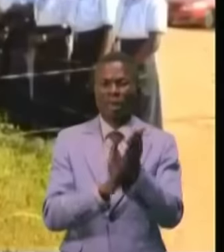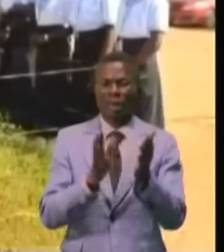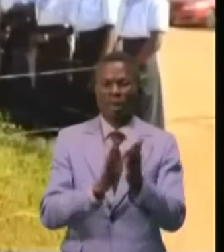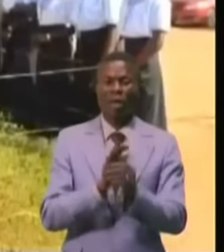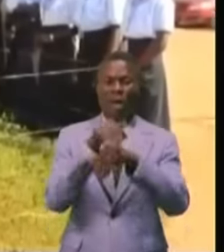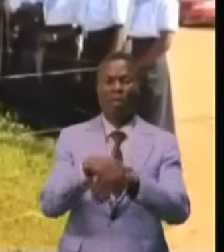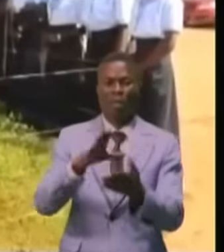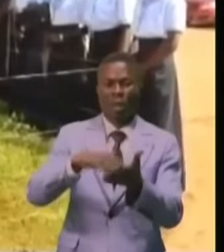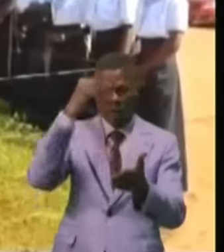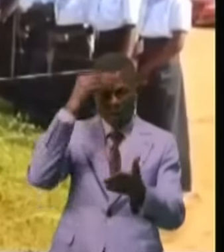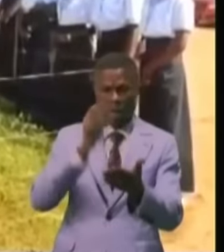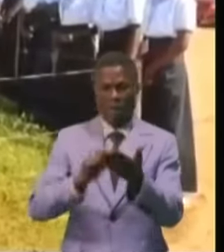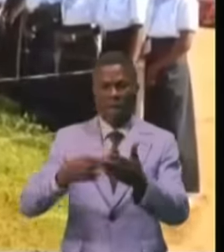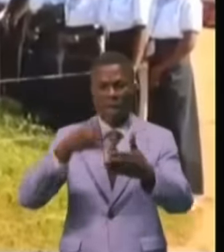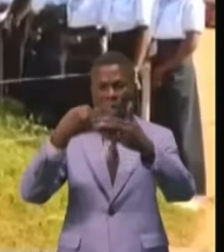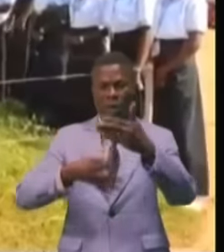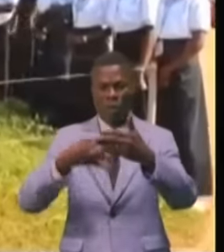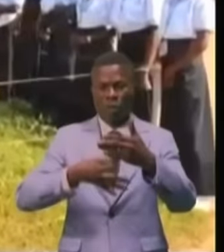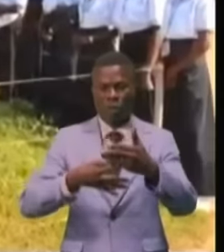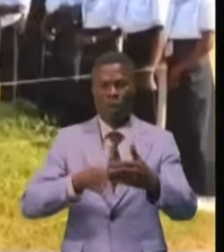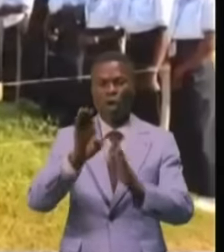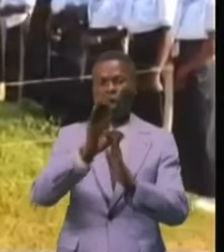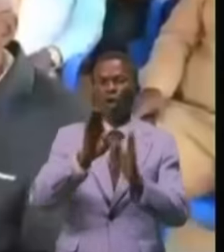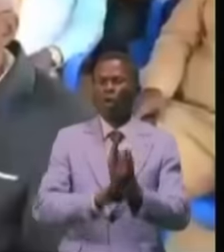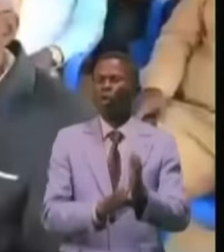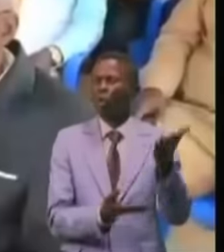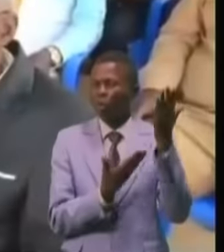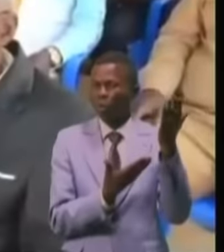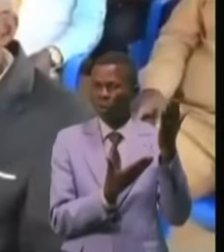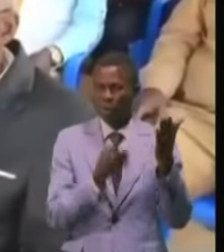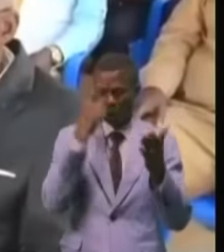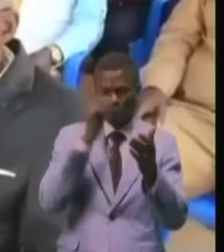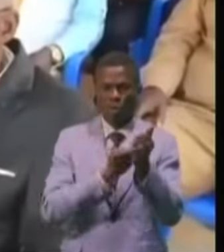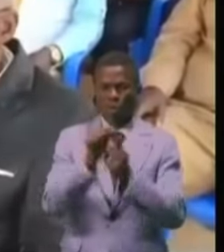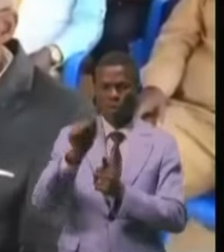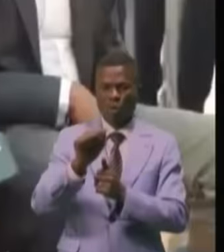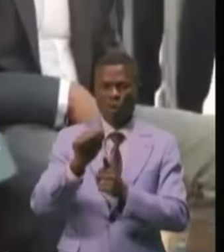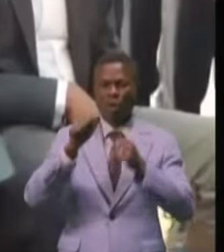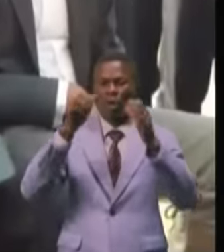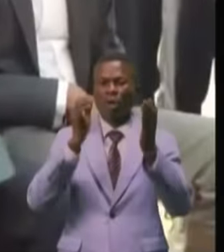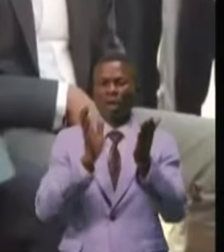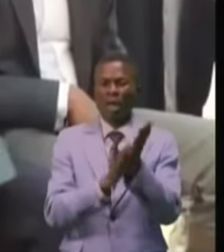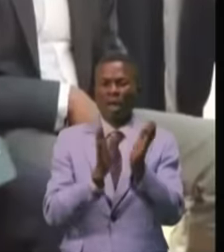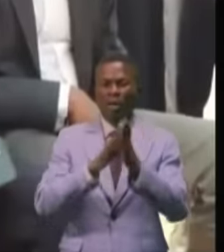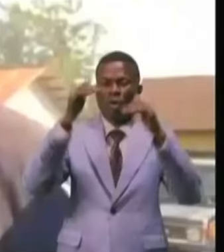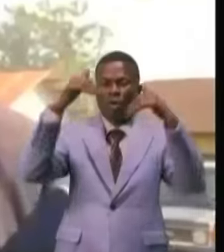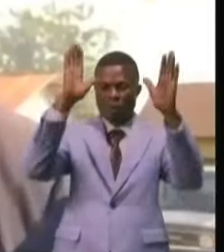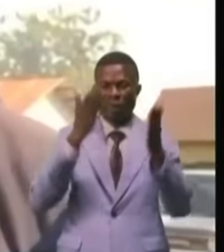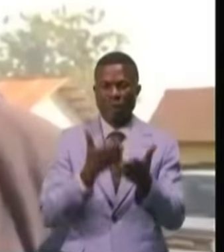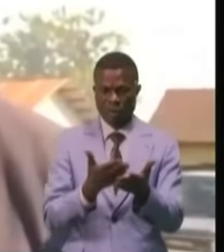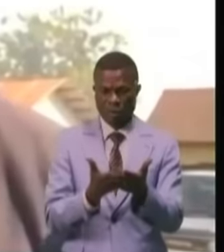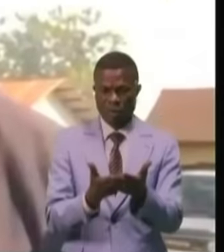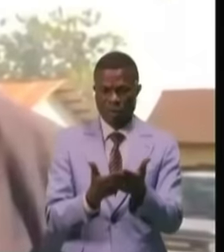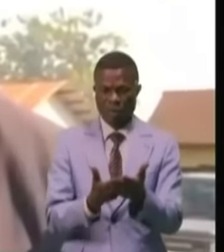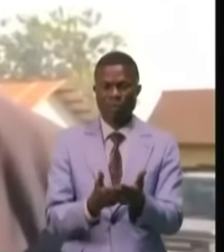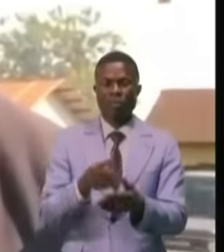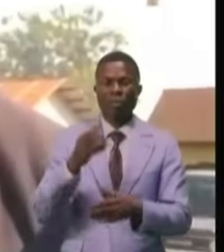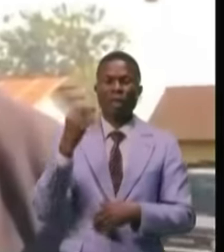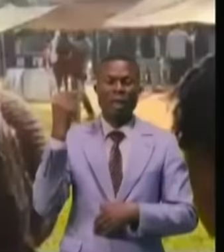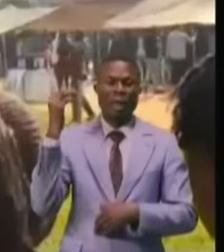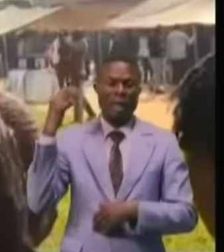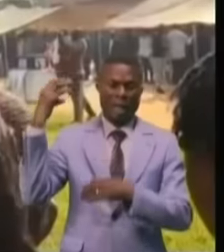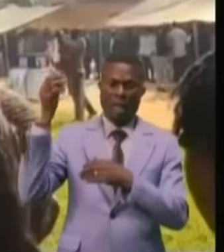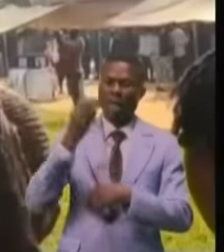de la 8e au TENASOSPE est une condition sine qua non pour le passage aux humanités. L'inspecteur provincial principal revient, lui, sur